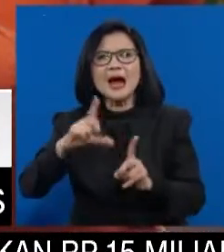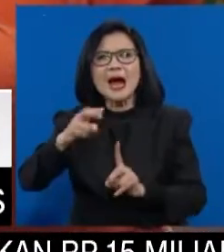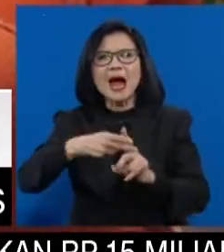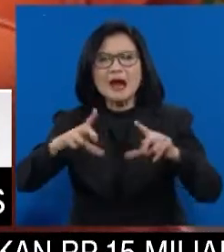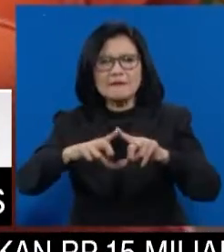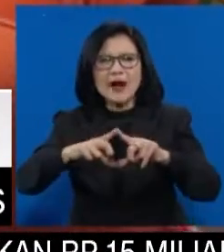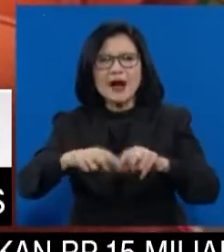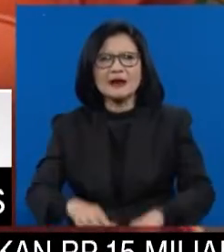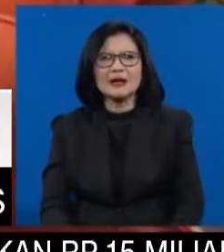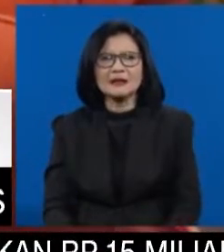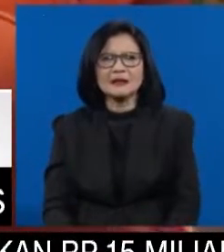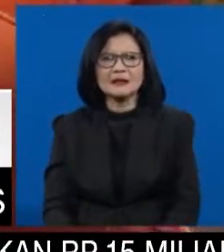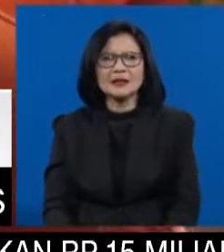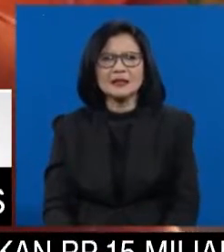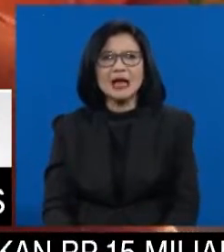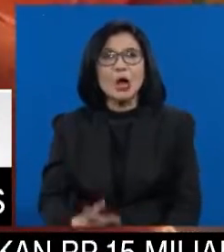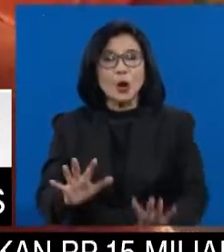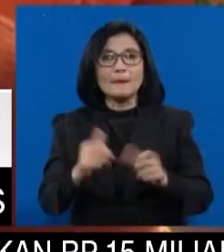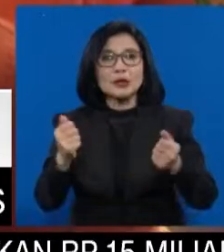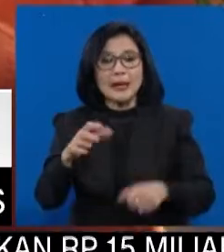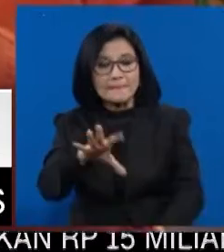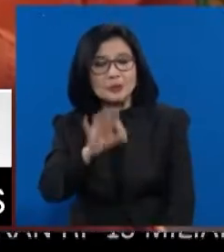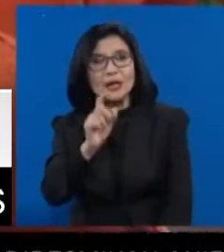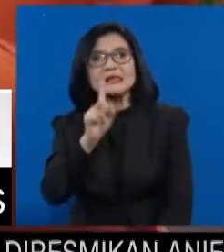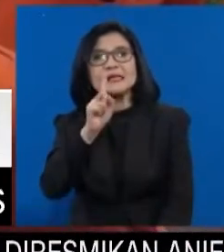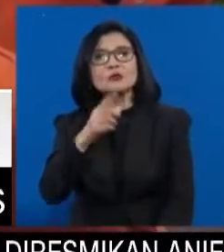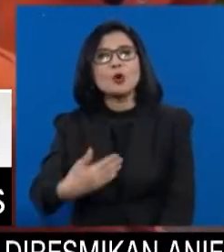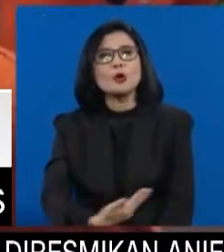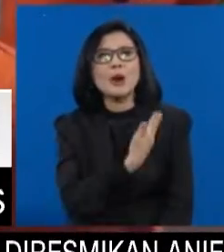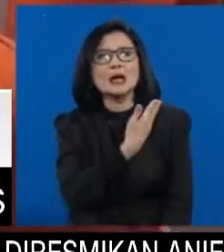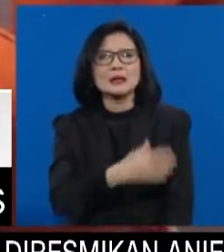worksite Warung Sate Sinta berhasil menemukan satu korban